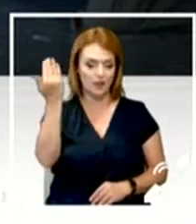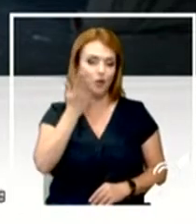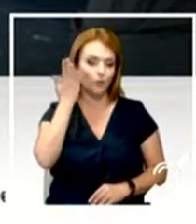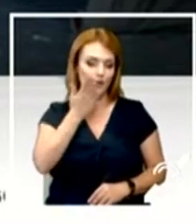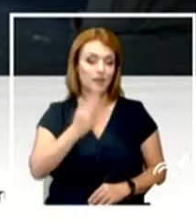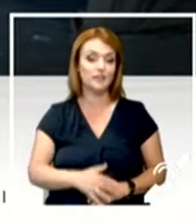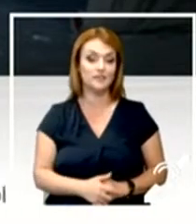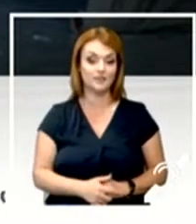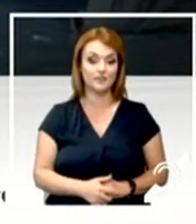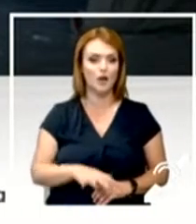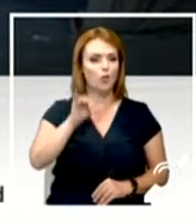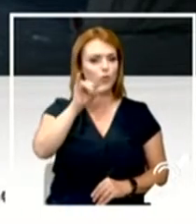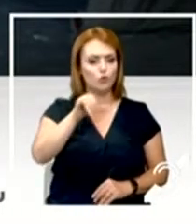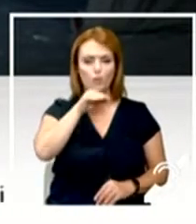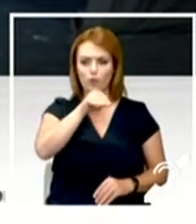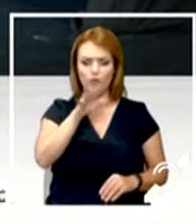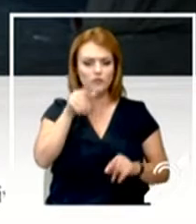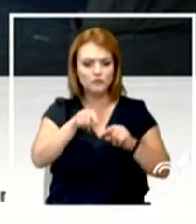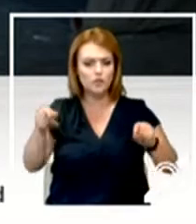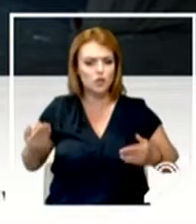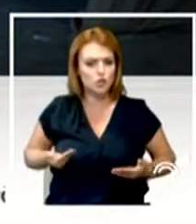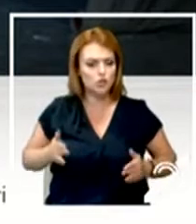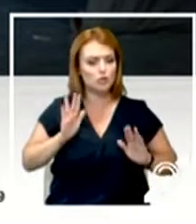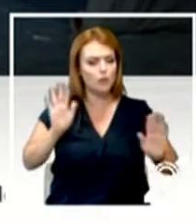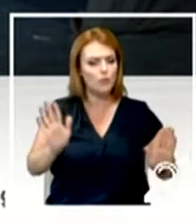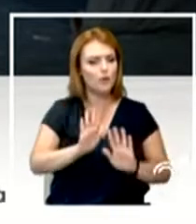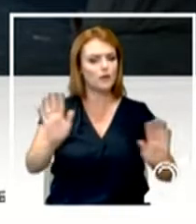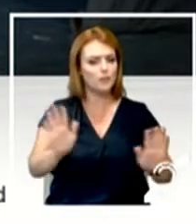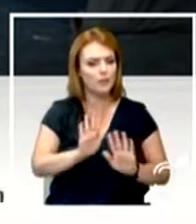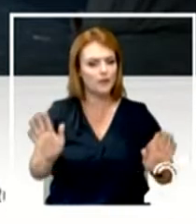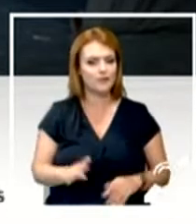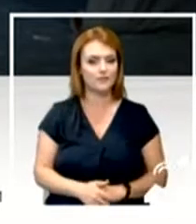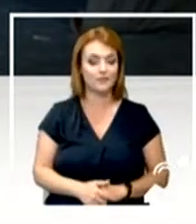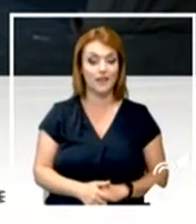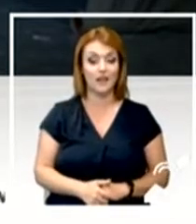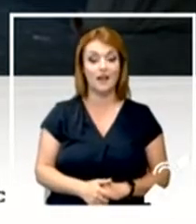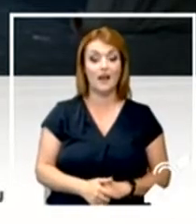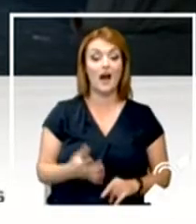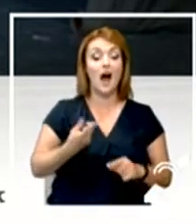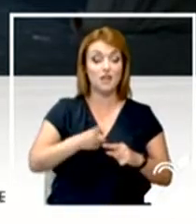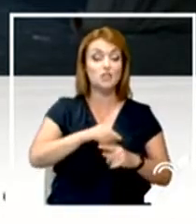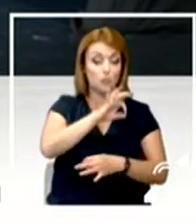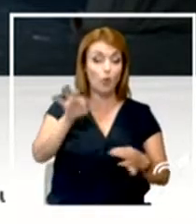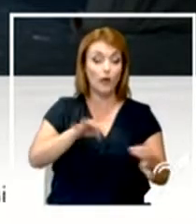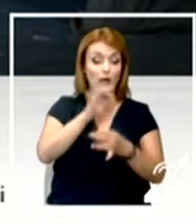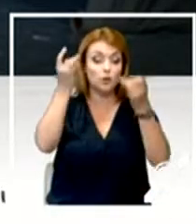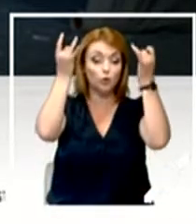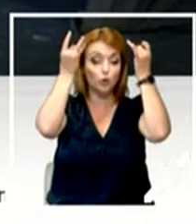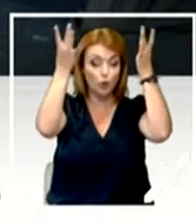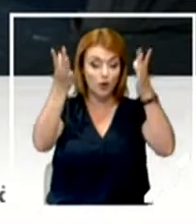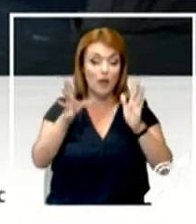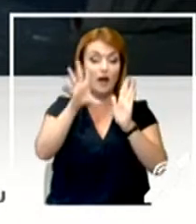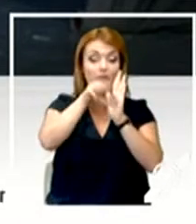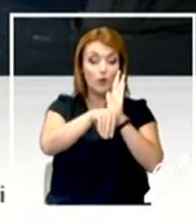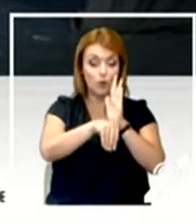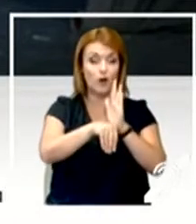este numită și interpreta legendă a muzicii populare românești. Iar pe final menționăm că proiectul Întâlnirile TVR Moldova face parte